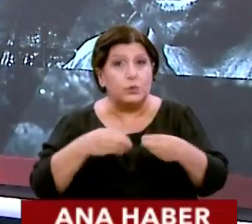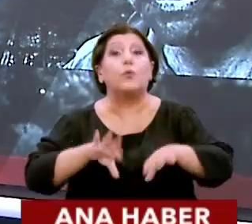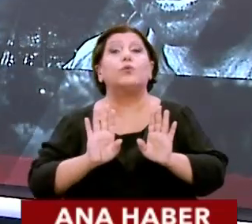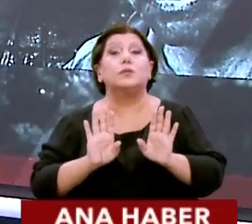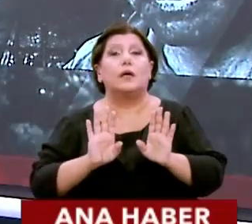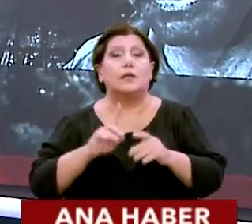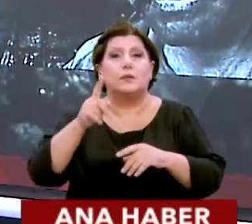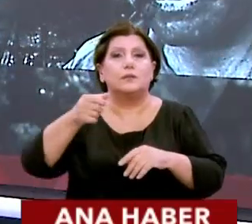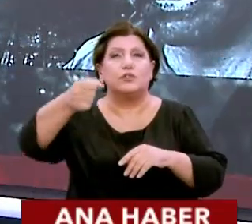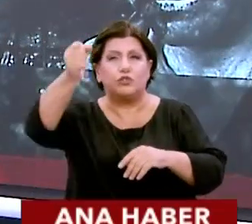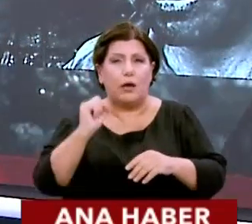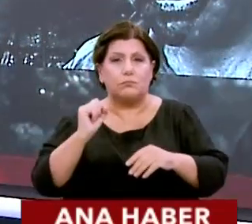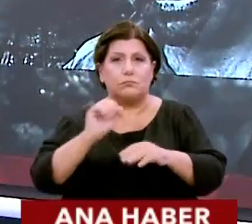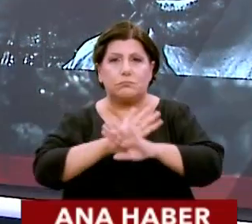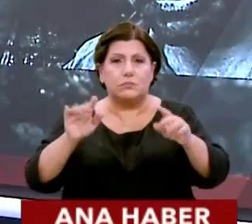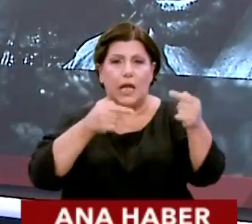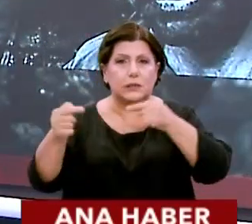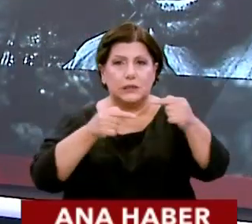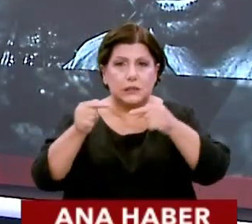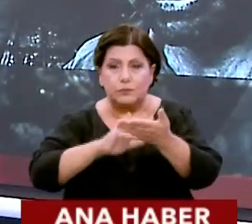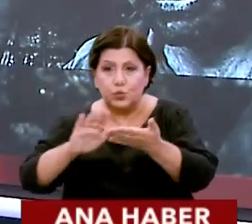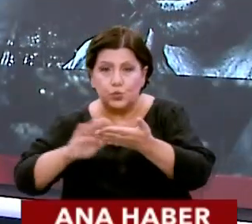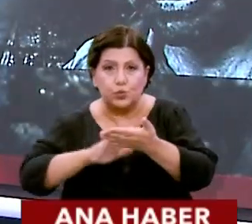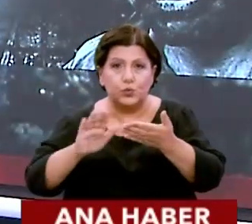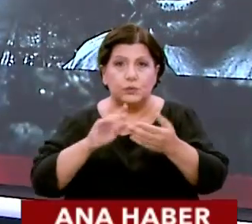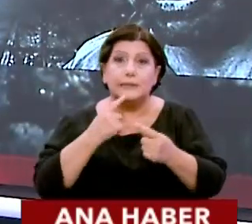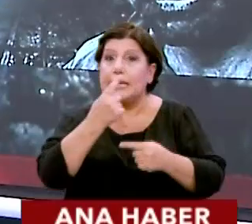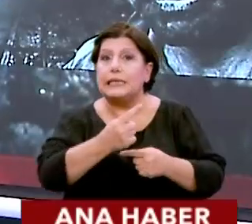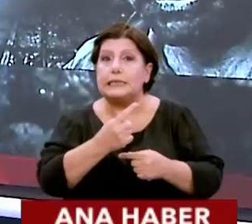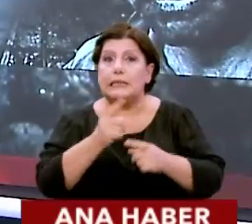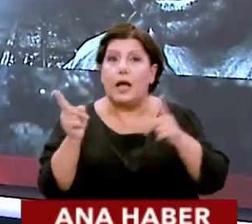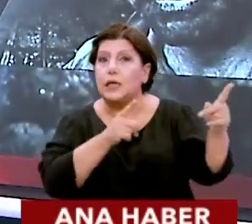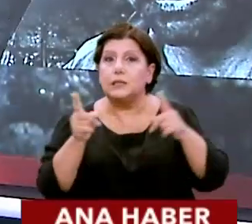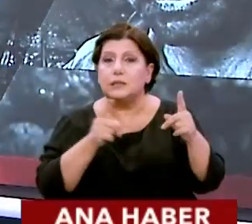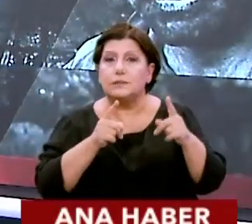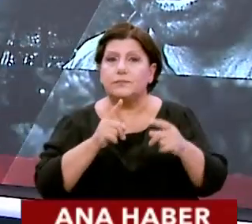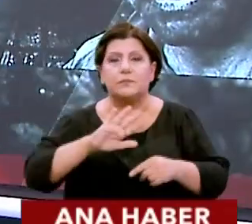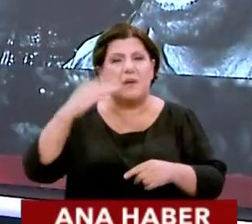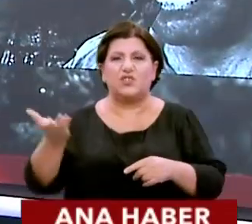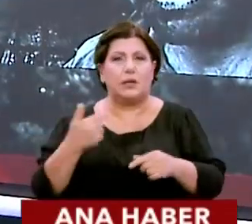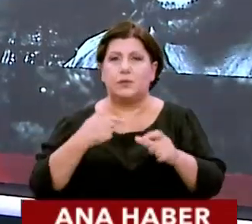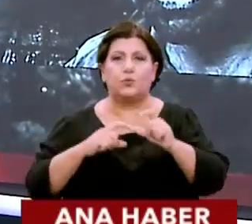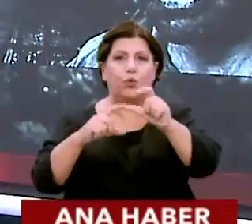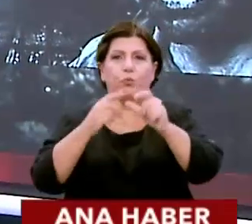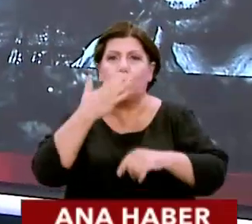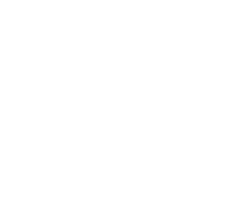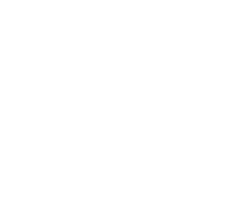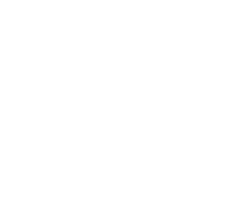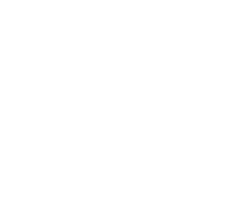şak diye inip eksiklikleri tamamlayacaksınız bu denirdi başka sorun yok